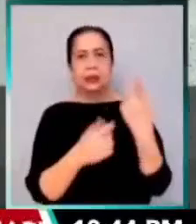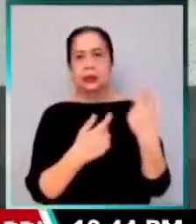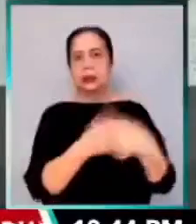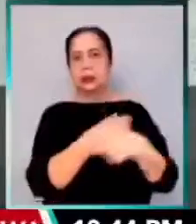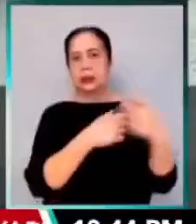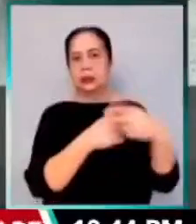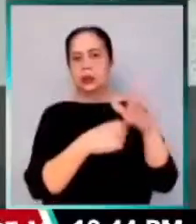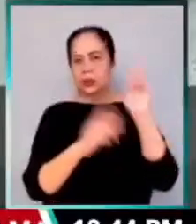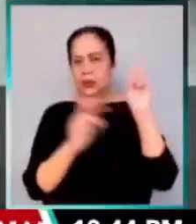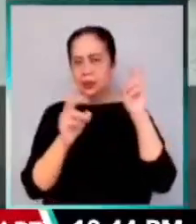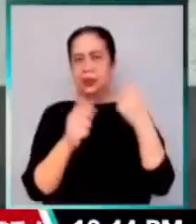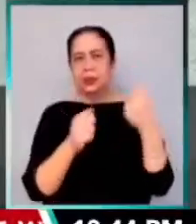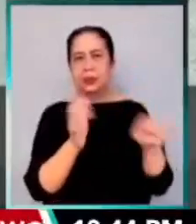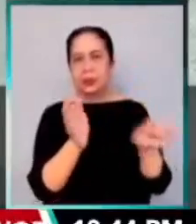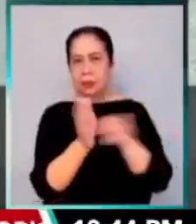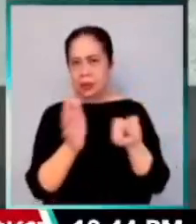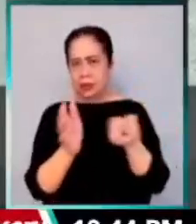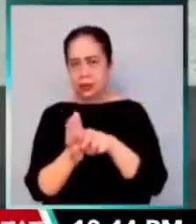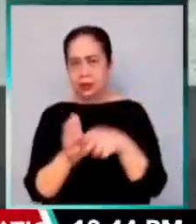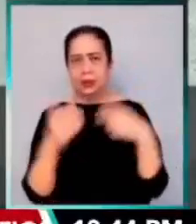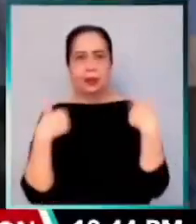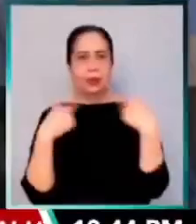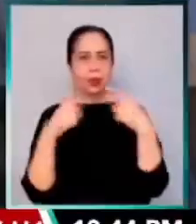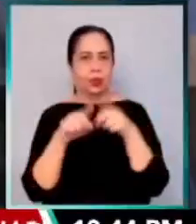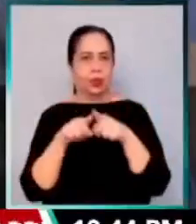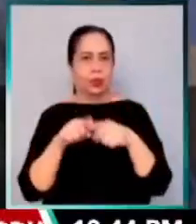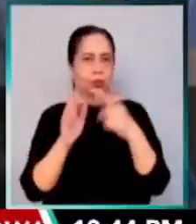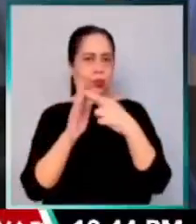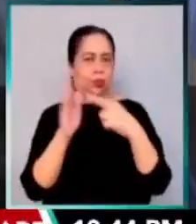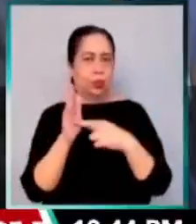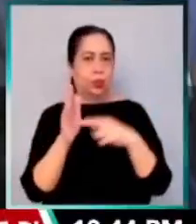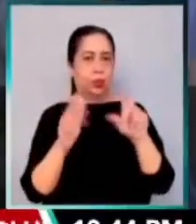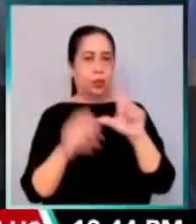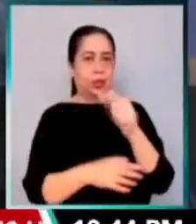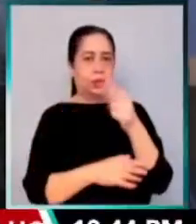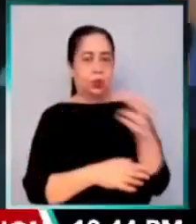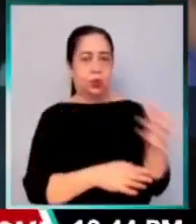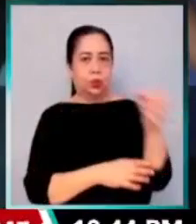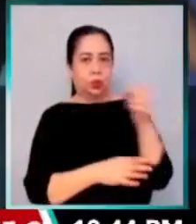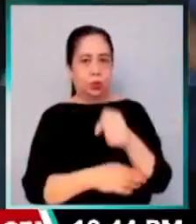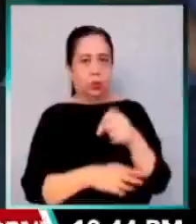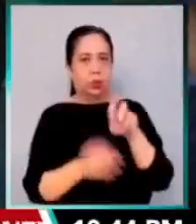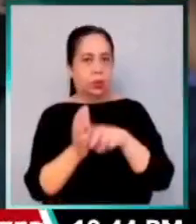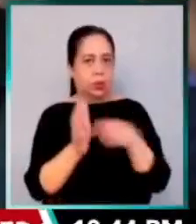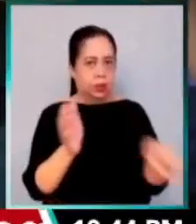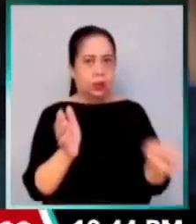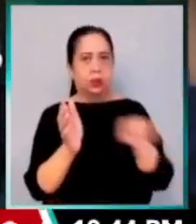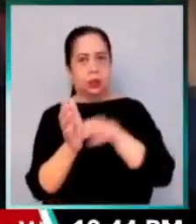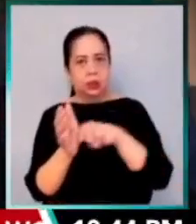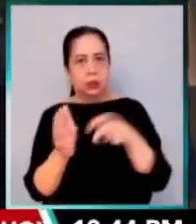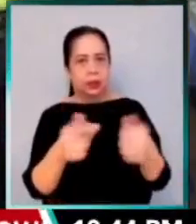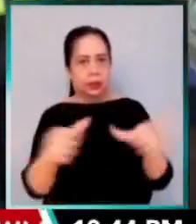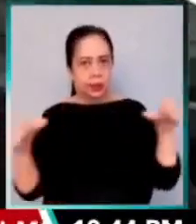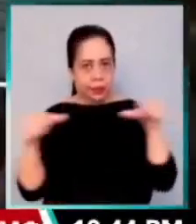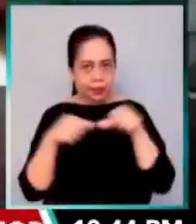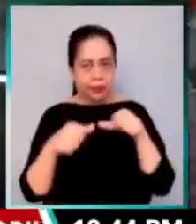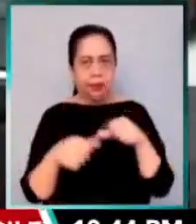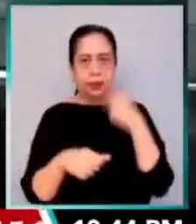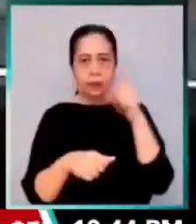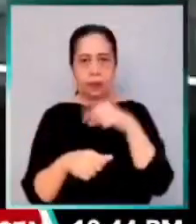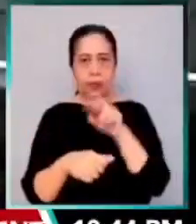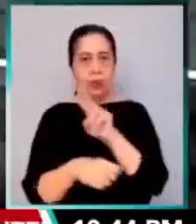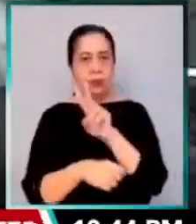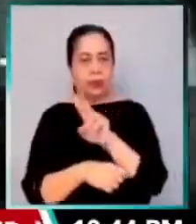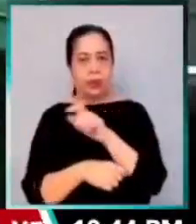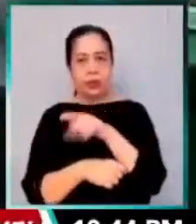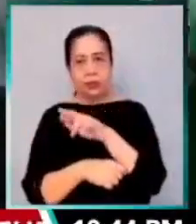pasahero. May kautusan din daw ang lokal na pamahalaan na nagtatalaga ng loading and unloading area para sa mga UV Express,